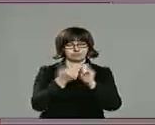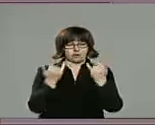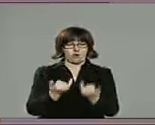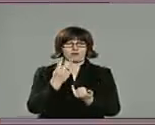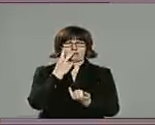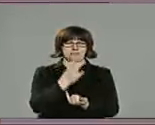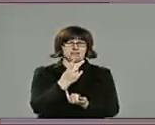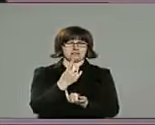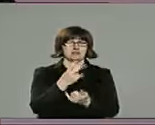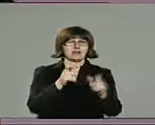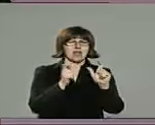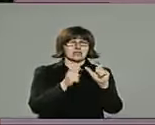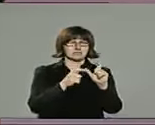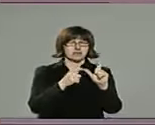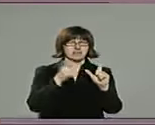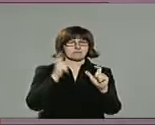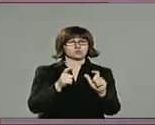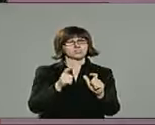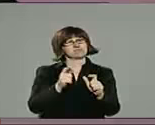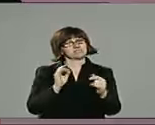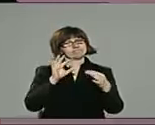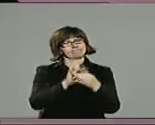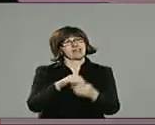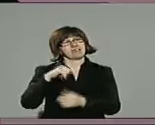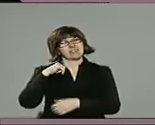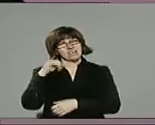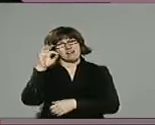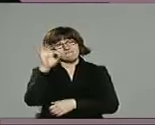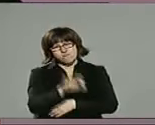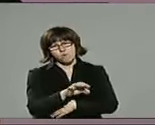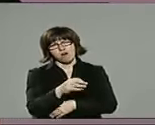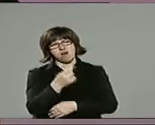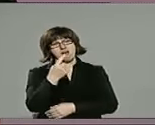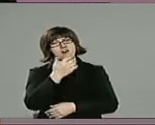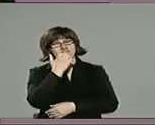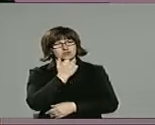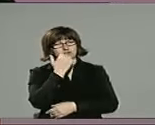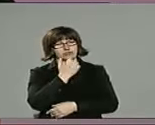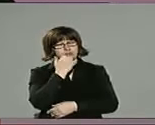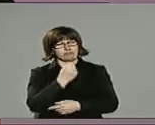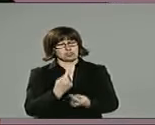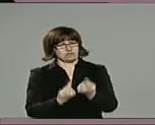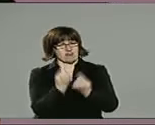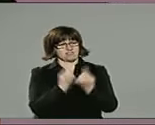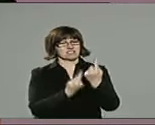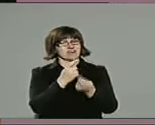erleben, muss die SPD Adressat und Träger der wachsenden Wünsche der Menschen nach Veränderung sein. Und wer sich